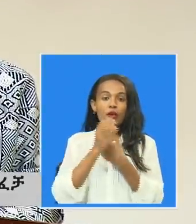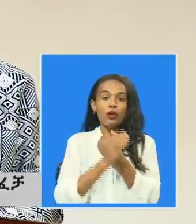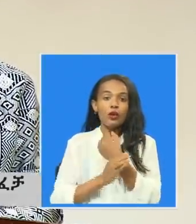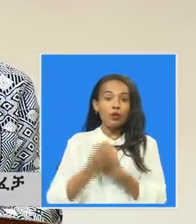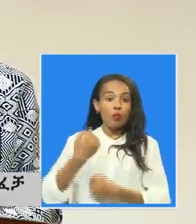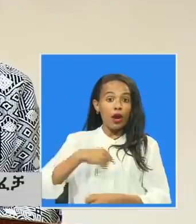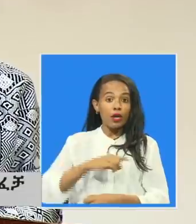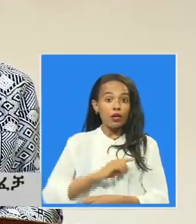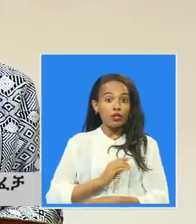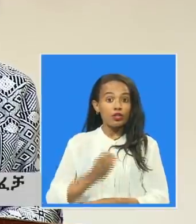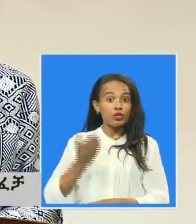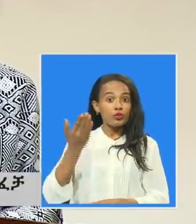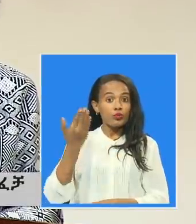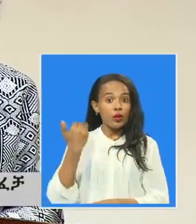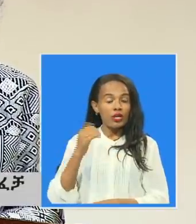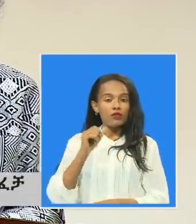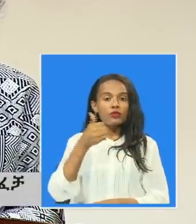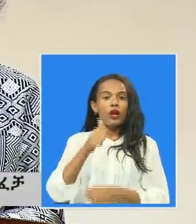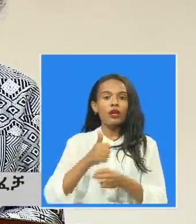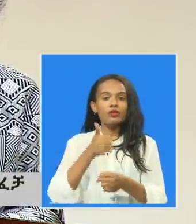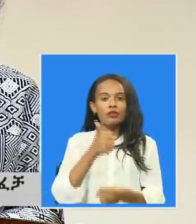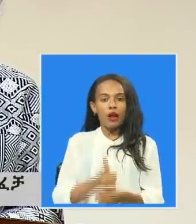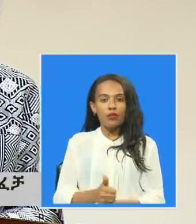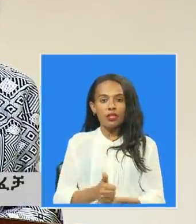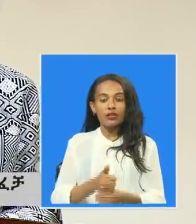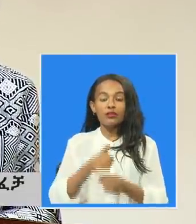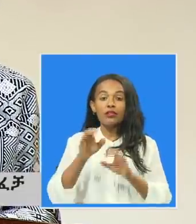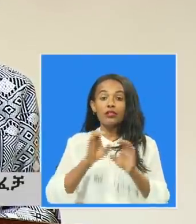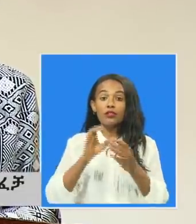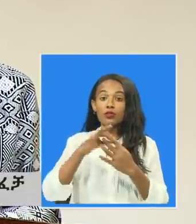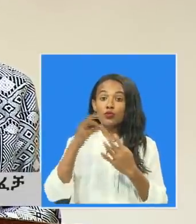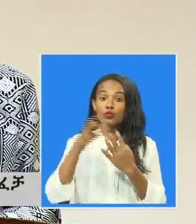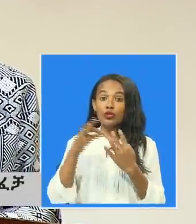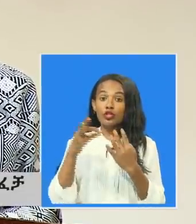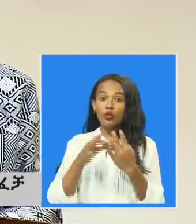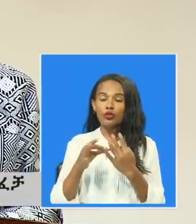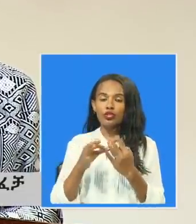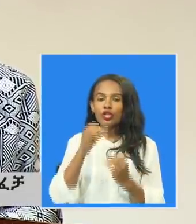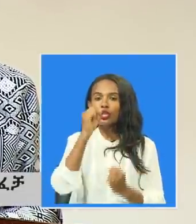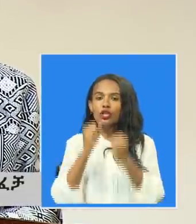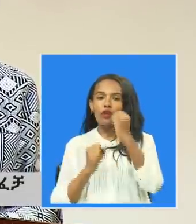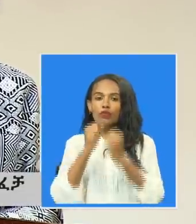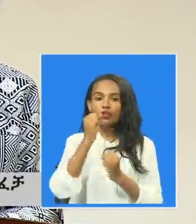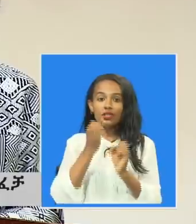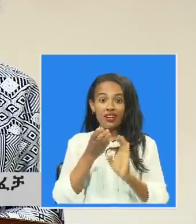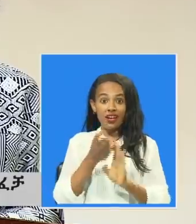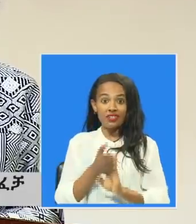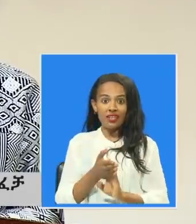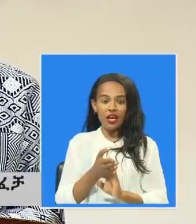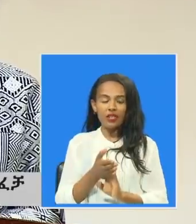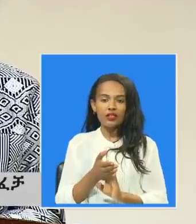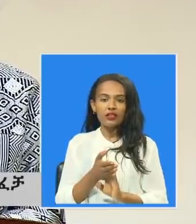በሀገራችን ባለፉት 10 ዓመታት የተካሄዱት ምርጫዎች ከፉክክር አንፃር